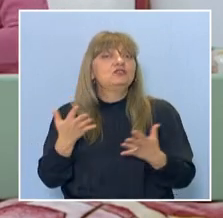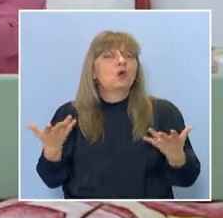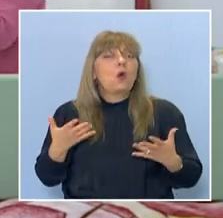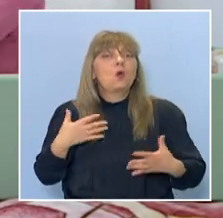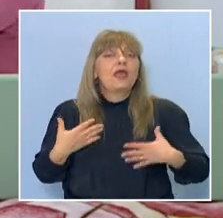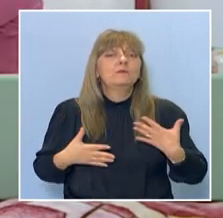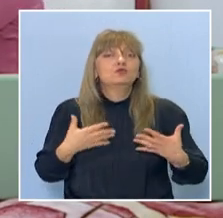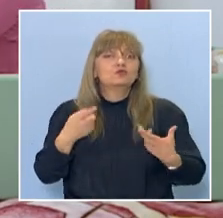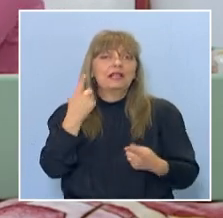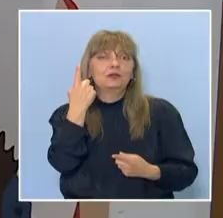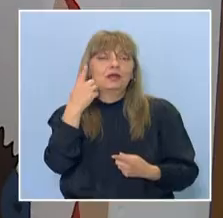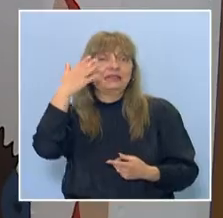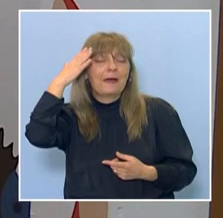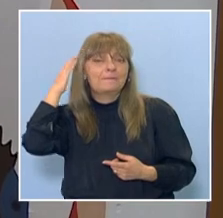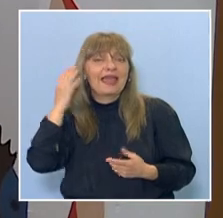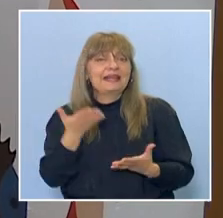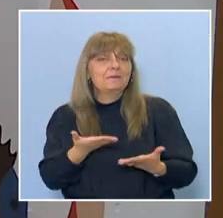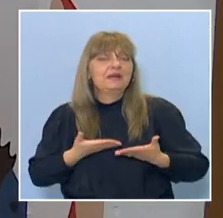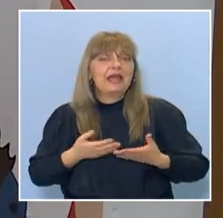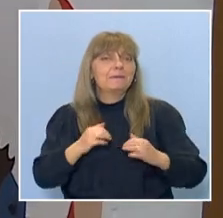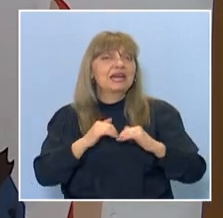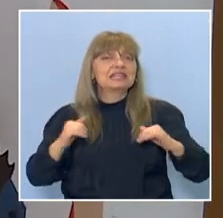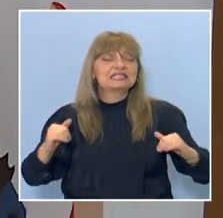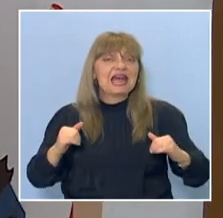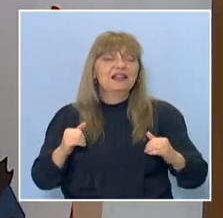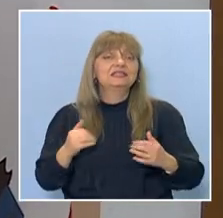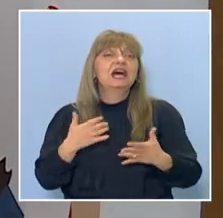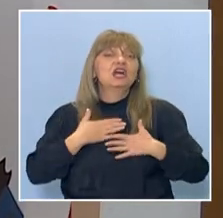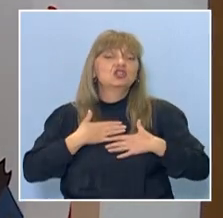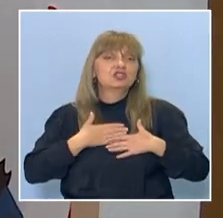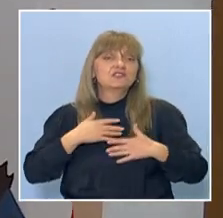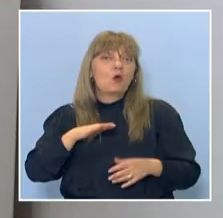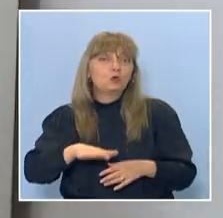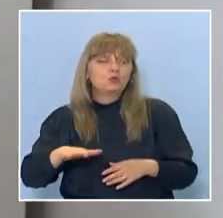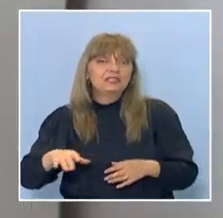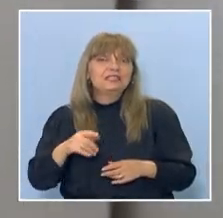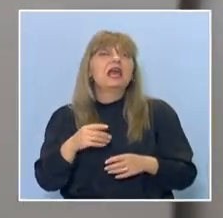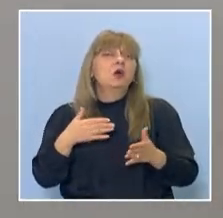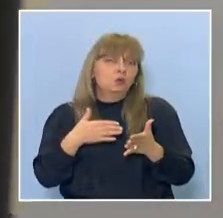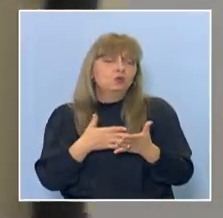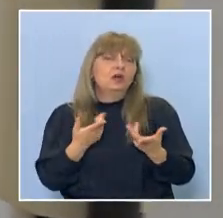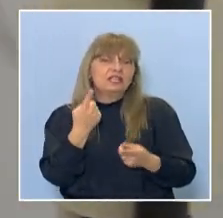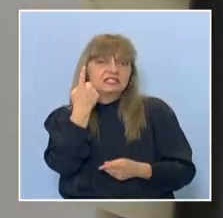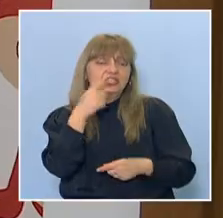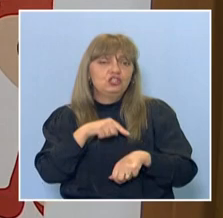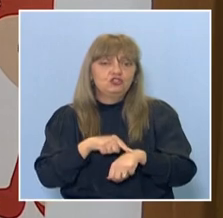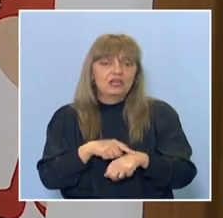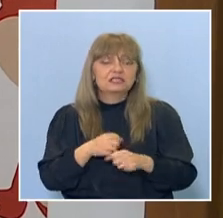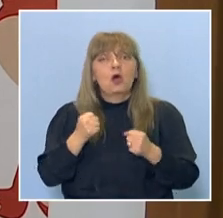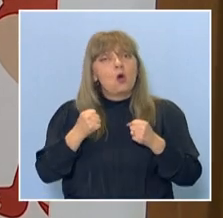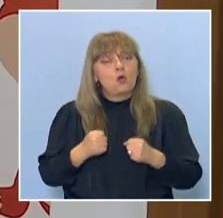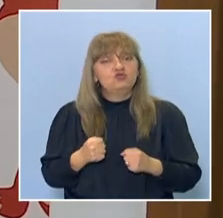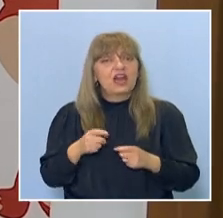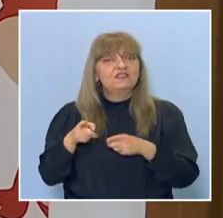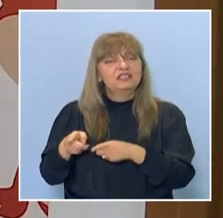една майка приема раздялата със своето дете, било то за час. Очаквах те да са нервни, да са дори